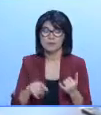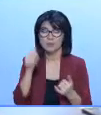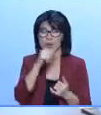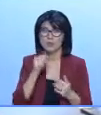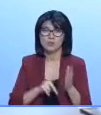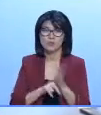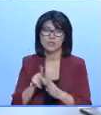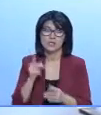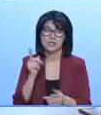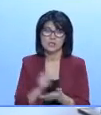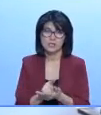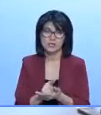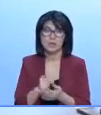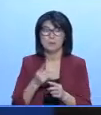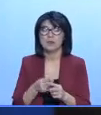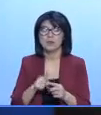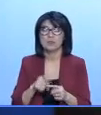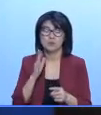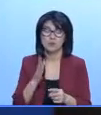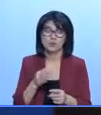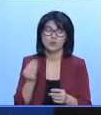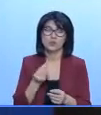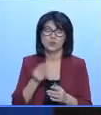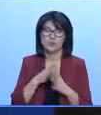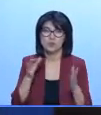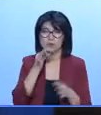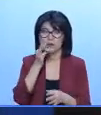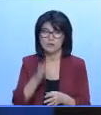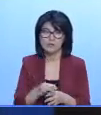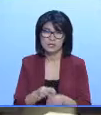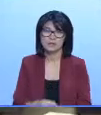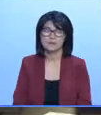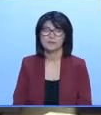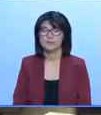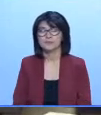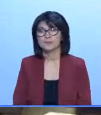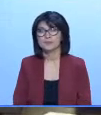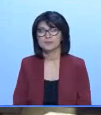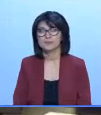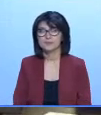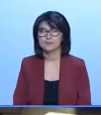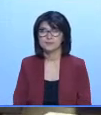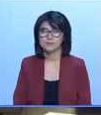деді. Жалпы салаға жауапты басшыларға жұмыстарын жетілдіру тапсырылды. Есенбек Санатұлы, Анатолий Класин, Ертіс ақпарат.